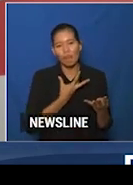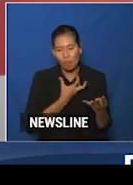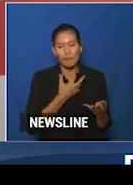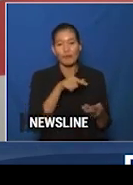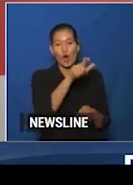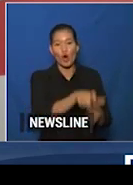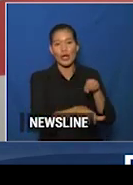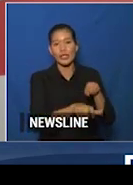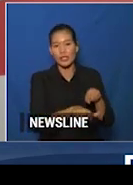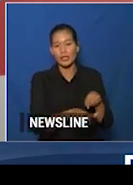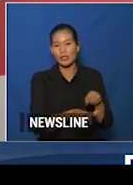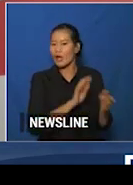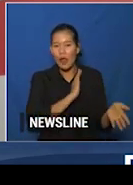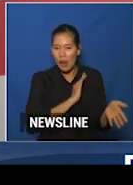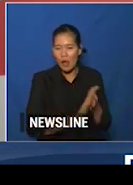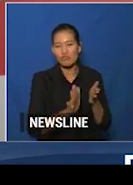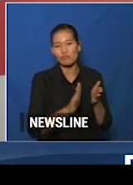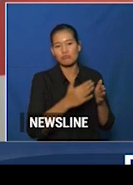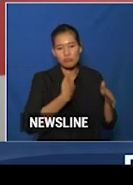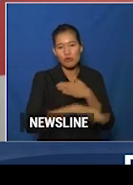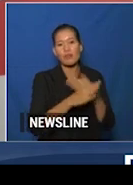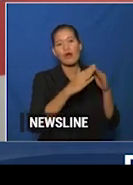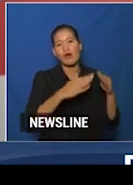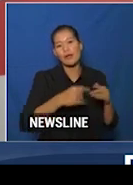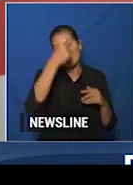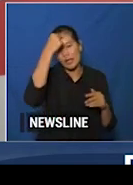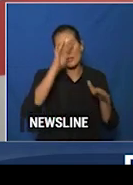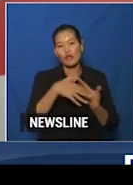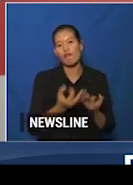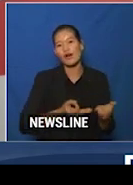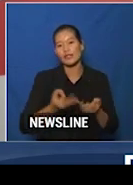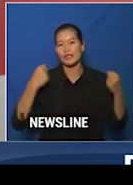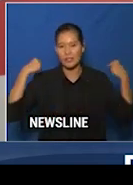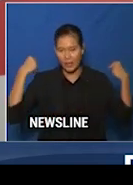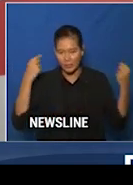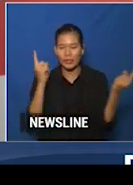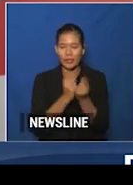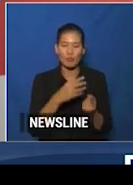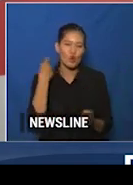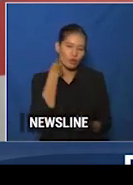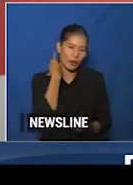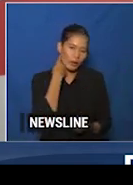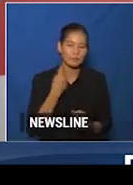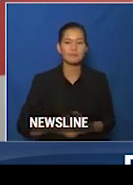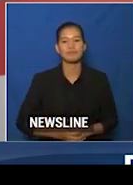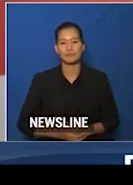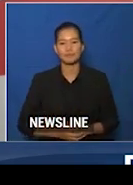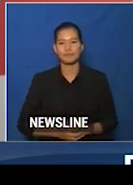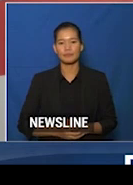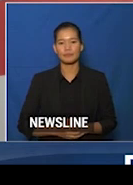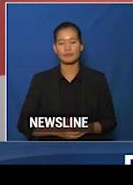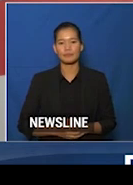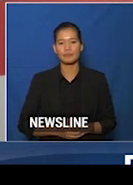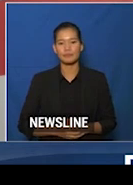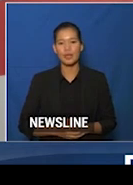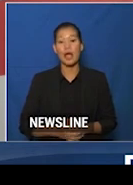secara gak segera mungkinlah menuju ke fasilitas kesehatan untuk berkonsultasi dengan dokter tidak di